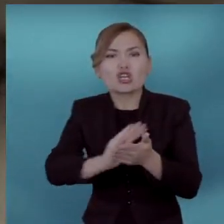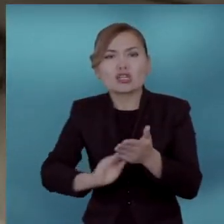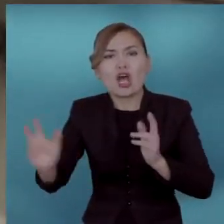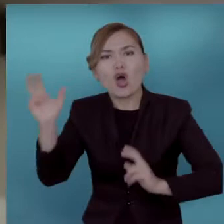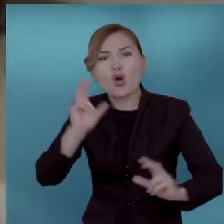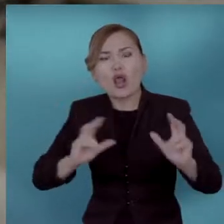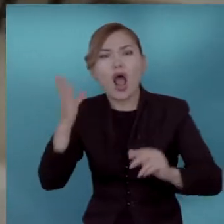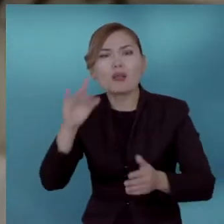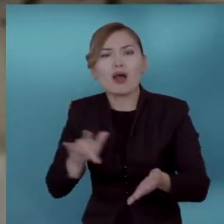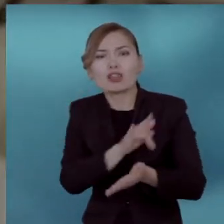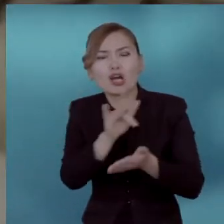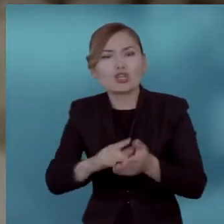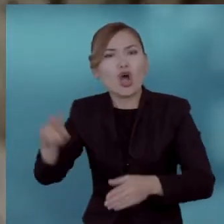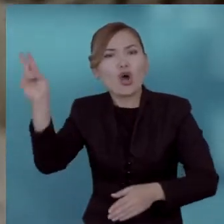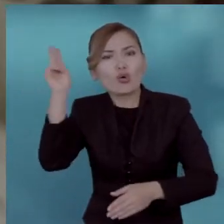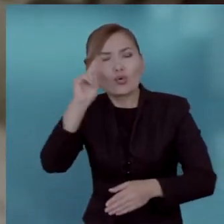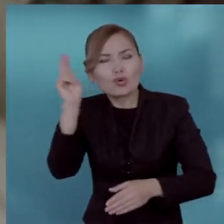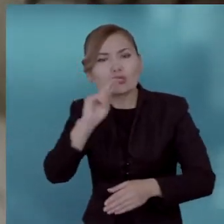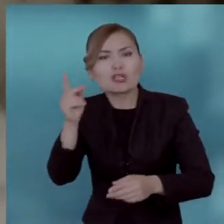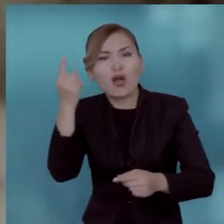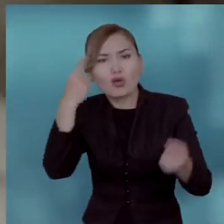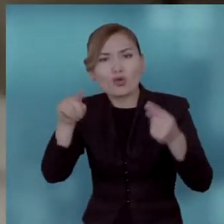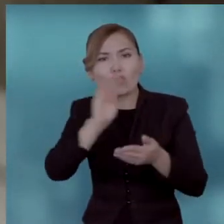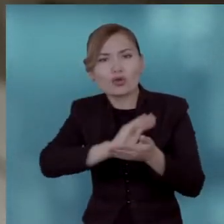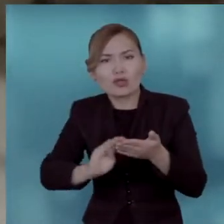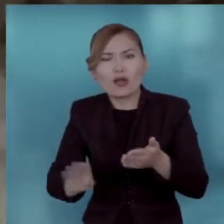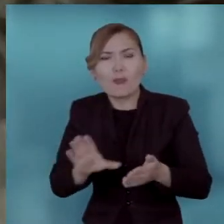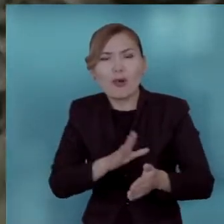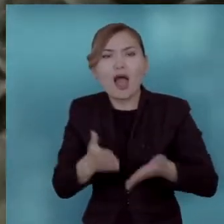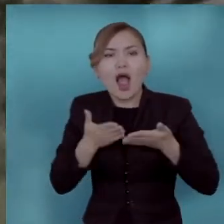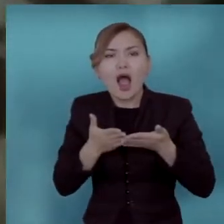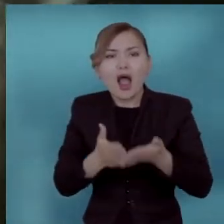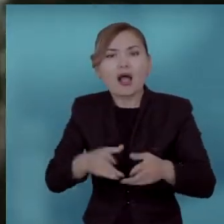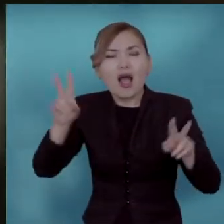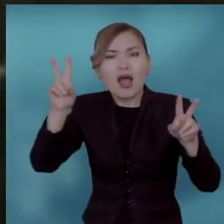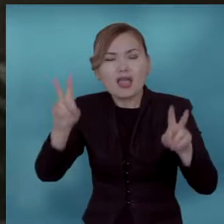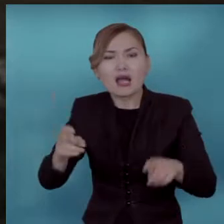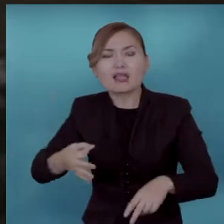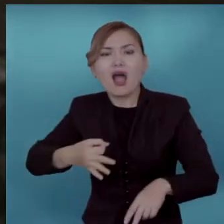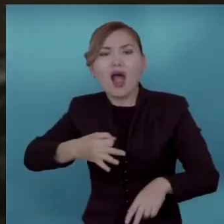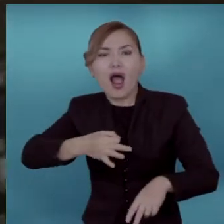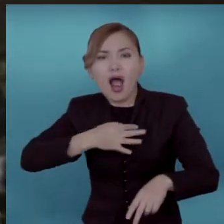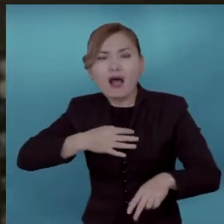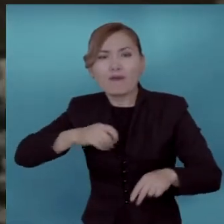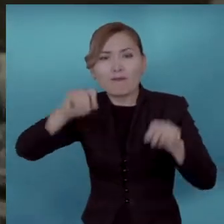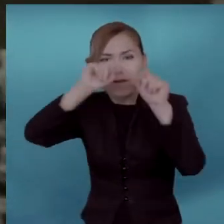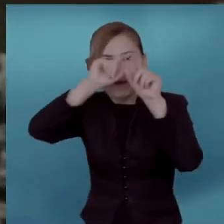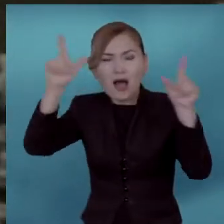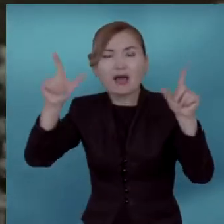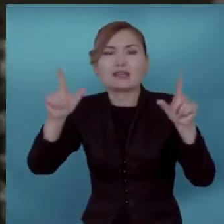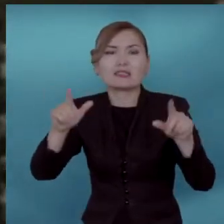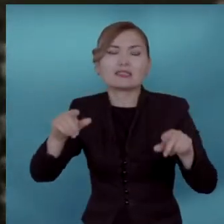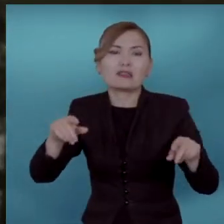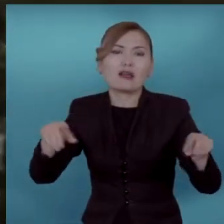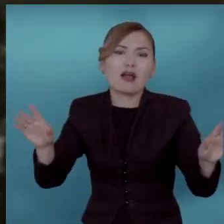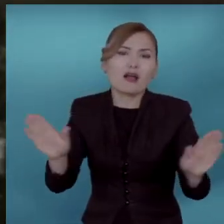Алматы консерваториясында оқып жүргенде жазып бастаған. Оның «Қайықта», «Ақ бантик», «Сыған серенадасы» сияқты